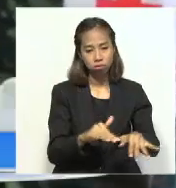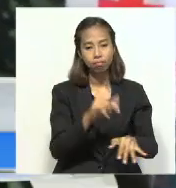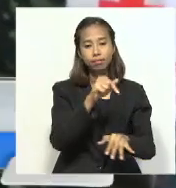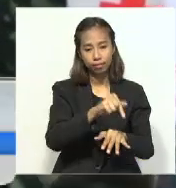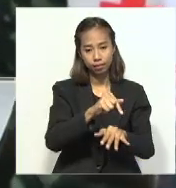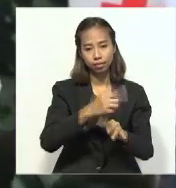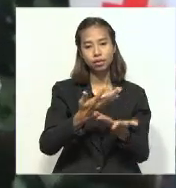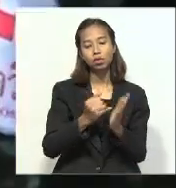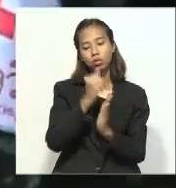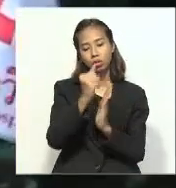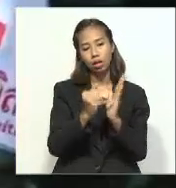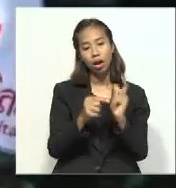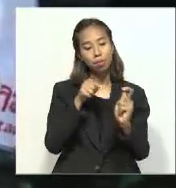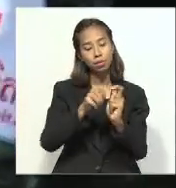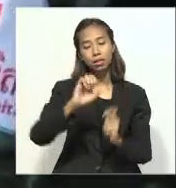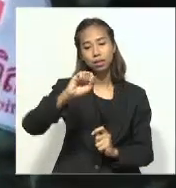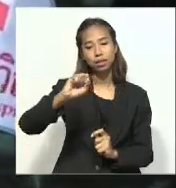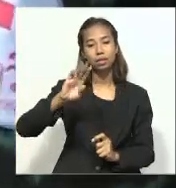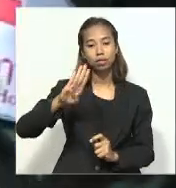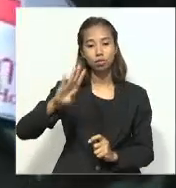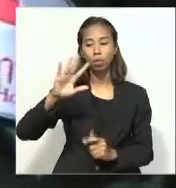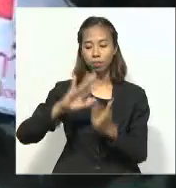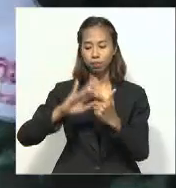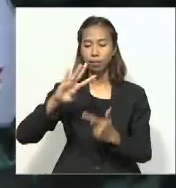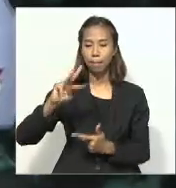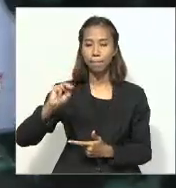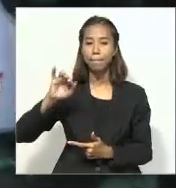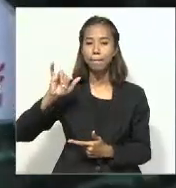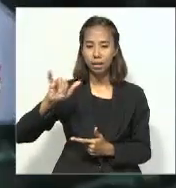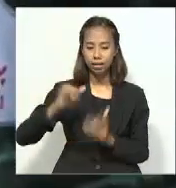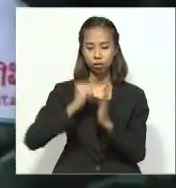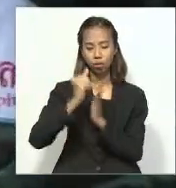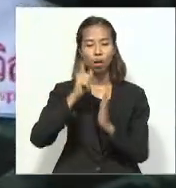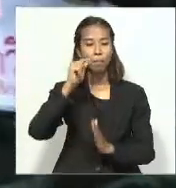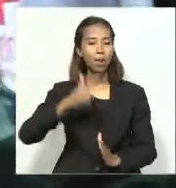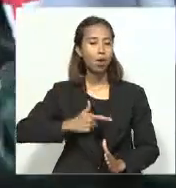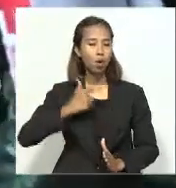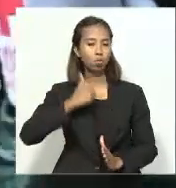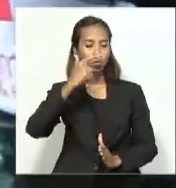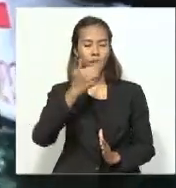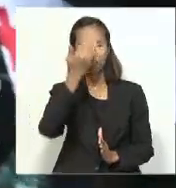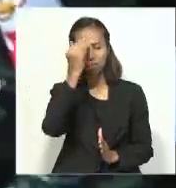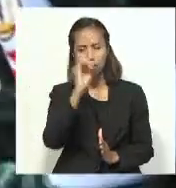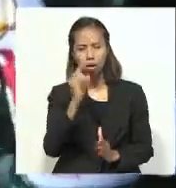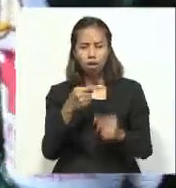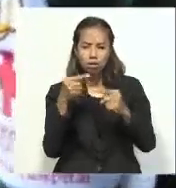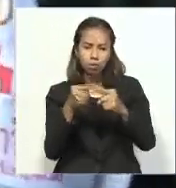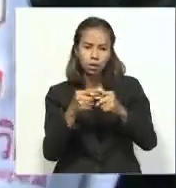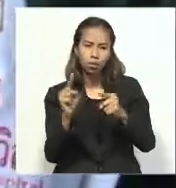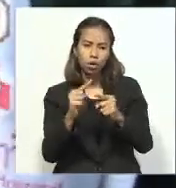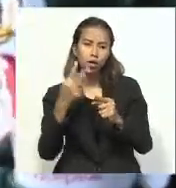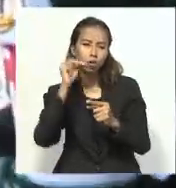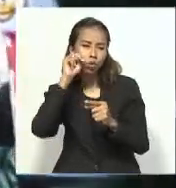ลี้ภัยบ้านแม่ละอูนอำเภอศพเมยจังหวัดแม่ฮ่องสอนซึ่งส่วนใหญ่บาดเจ็บทางร่างกายเพราะว่าถูกสิ่งของที่ไหลม